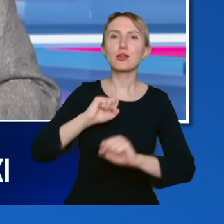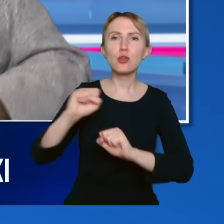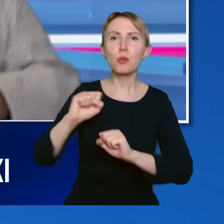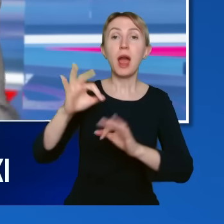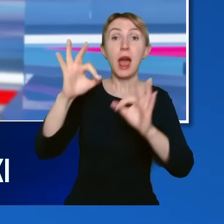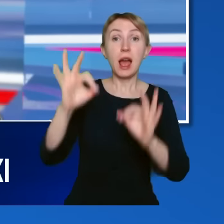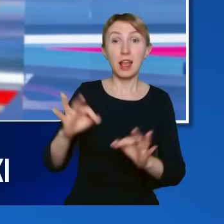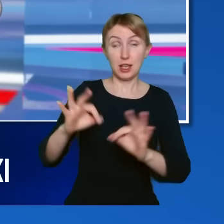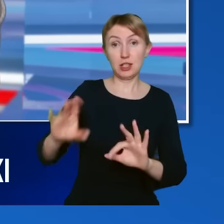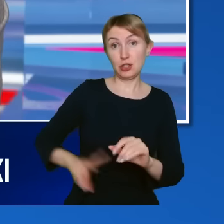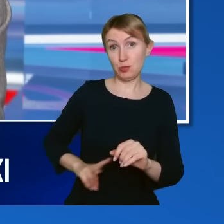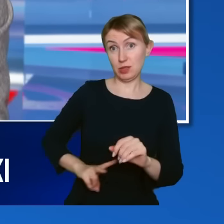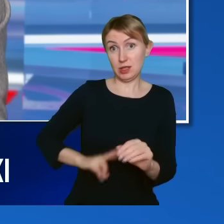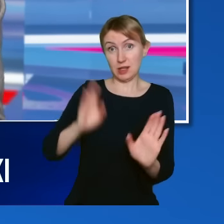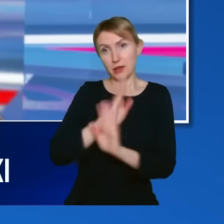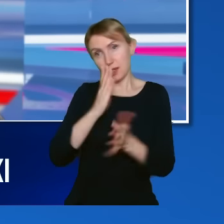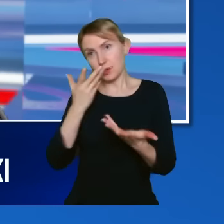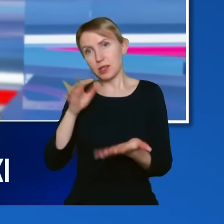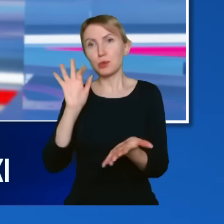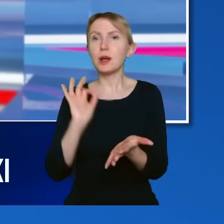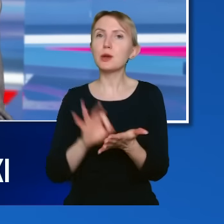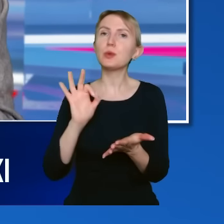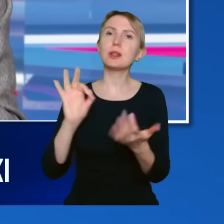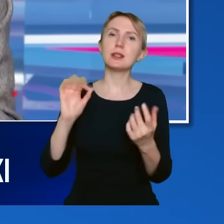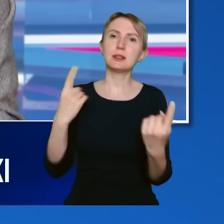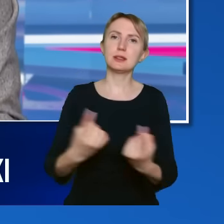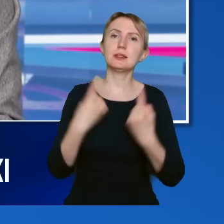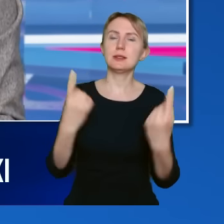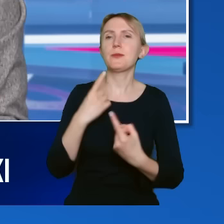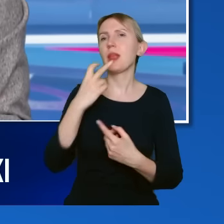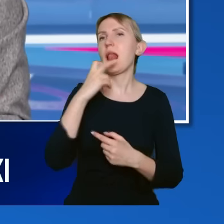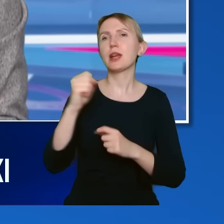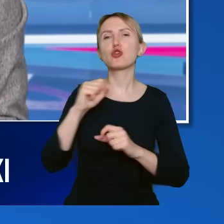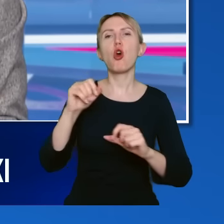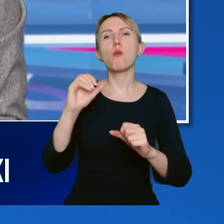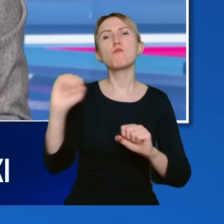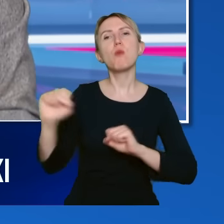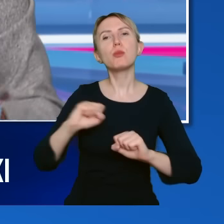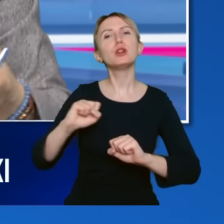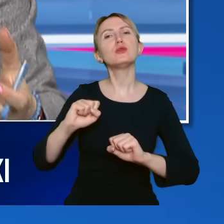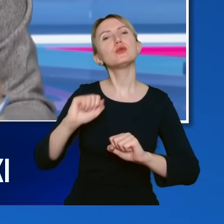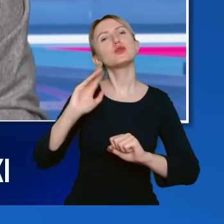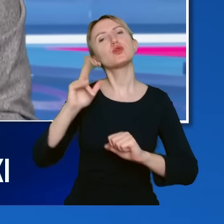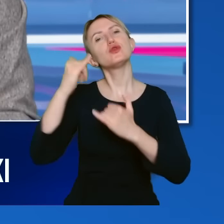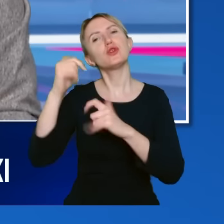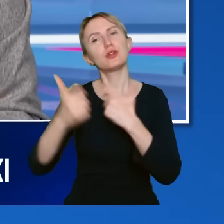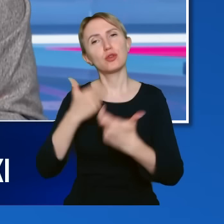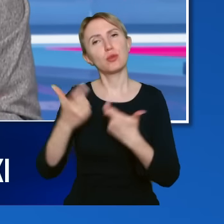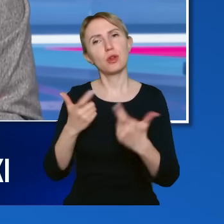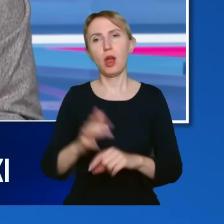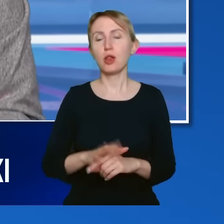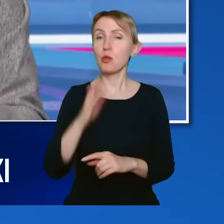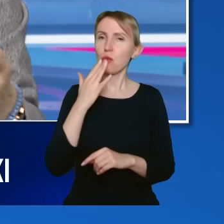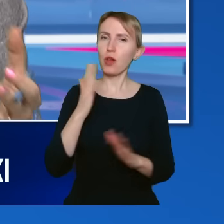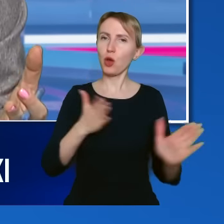Ministerstwie Klimatu jakoś tak się przypadkowo wydarzyło, że też się elektromobilnością zajmuje i już zapowiada